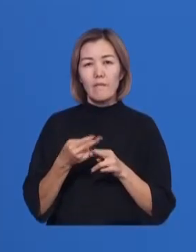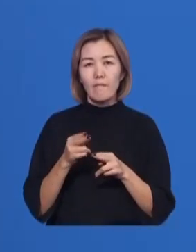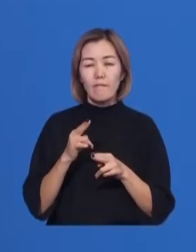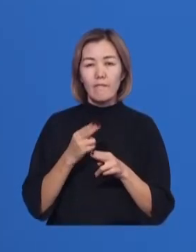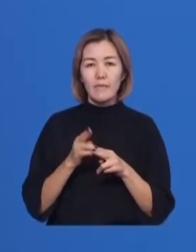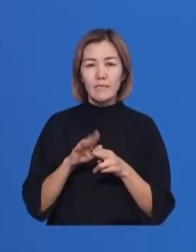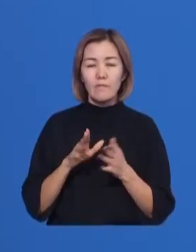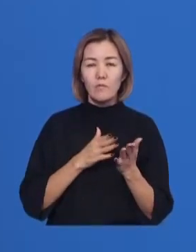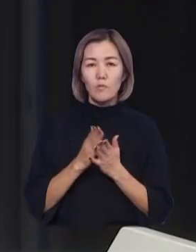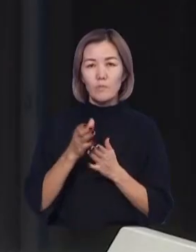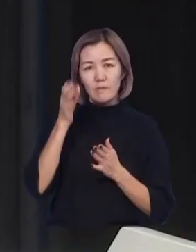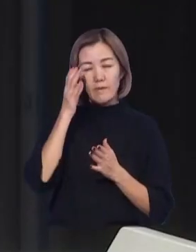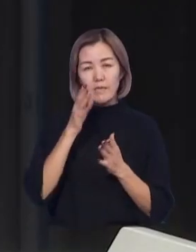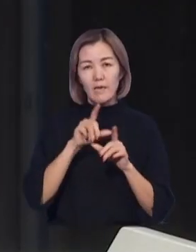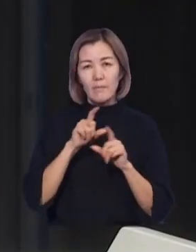сфере